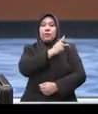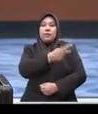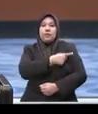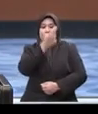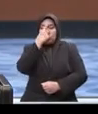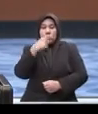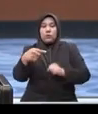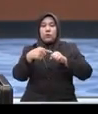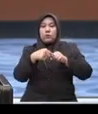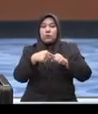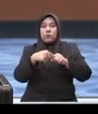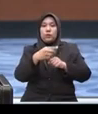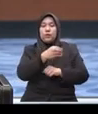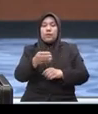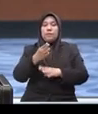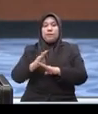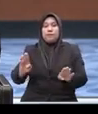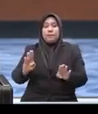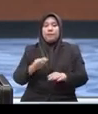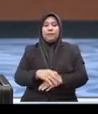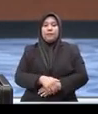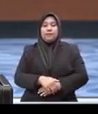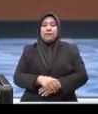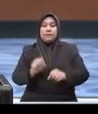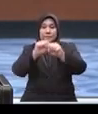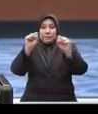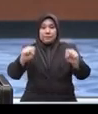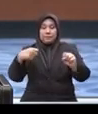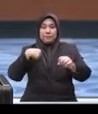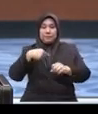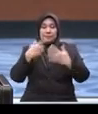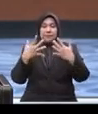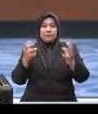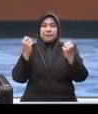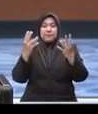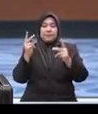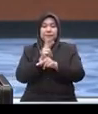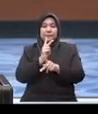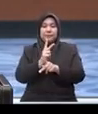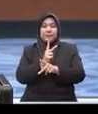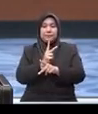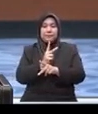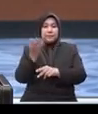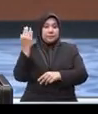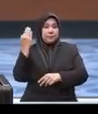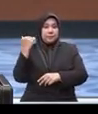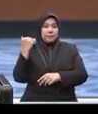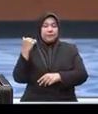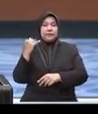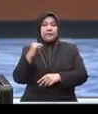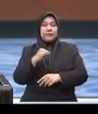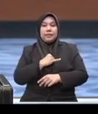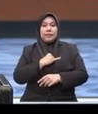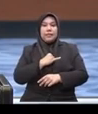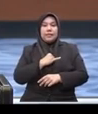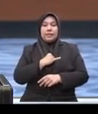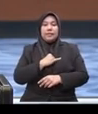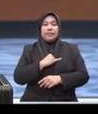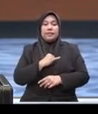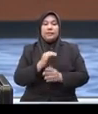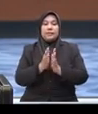dalam sistem kita saya dapatkan kalimat saya jadi eee Apa nih Apa nih option maksudnya